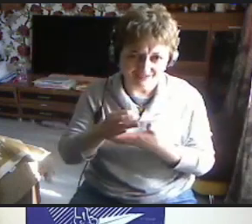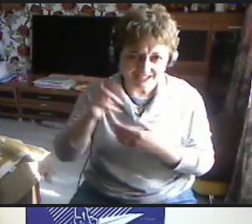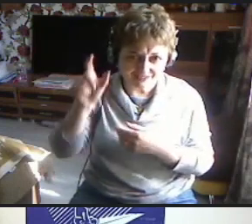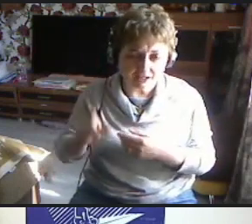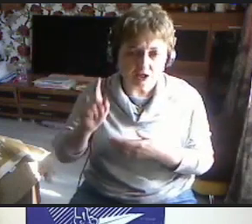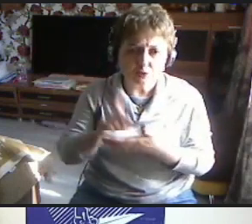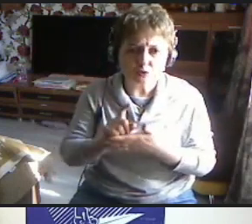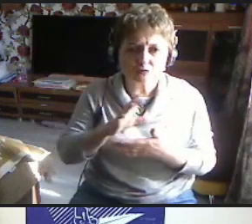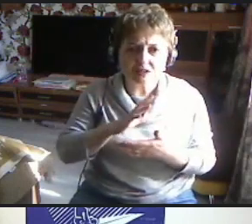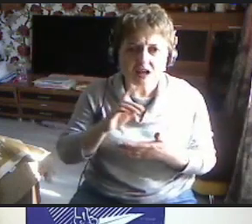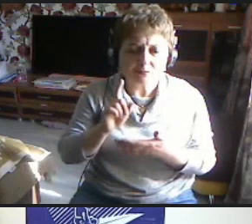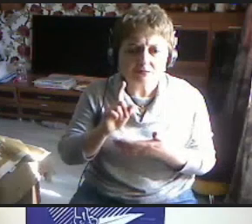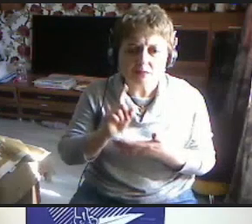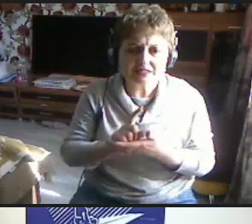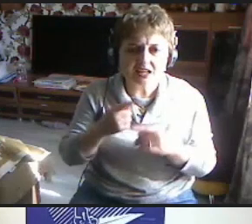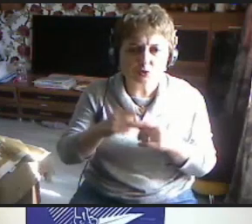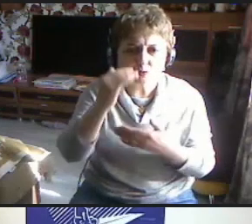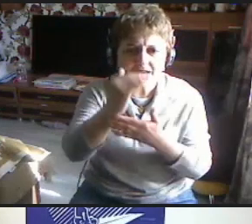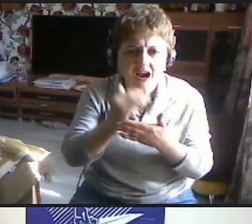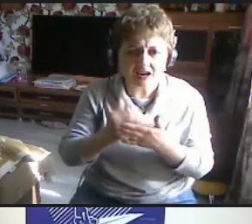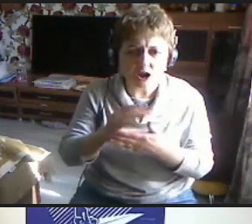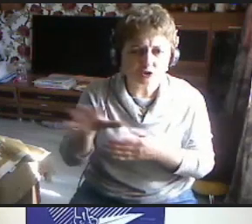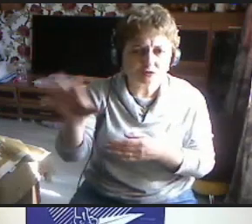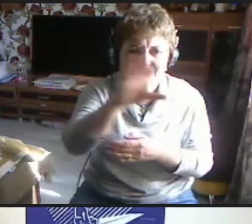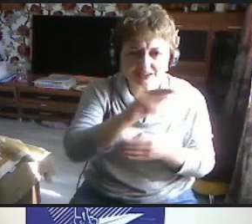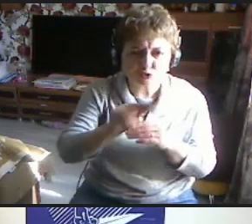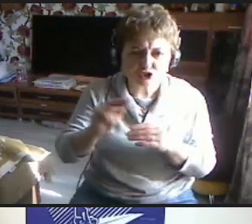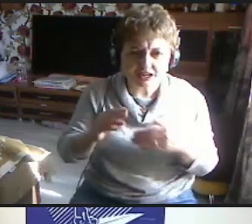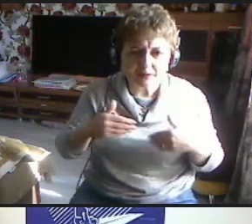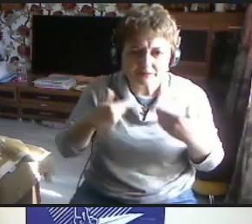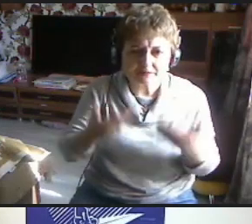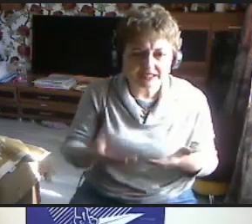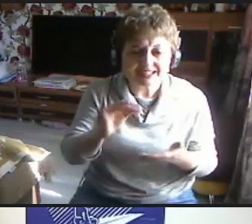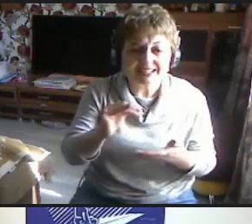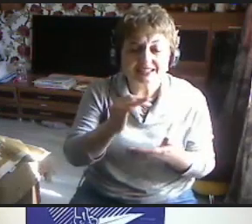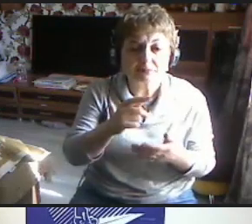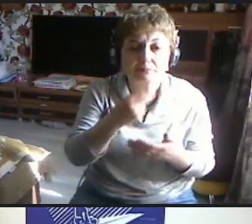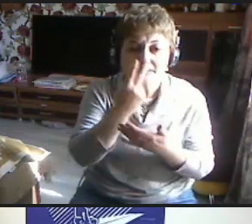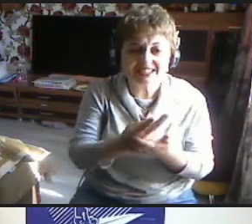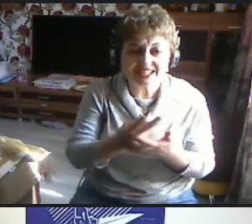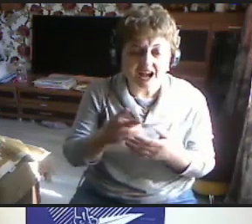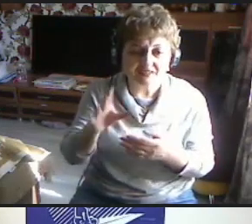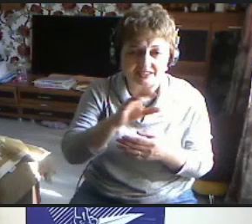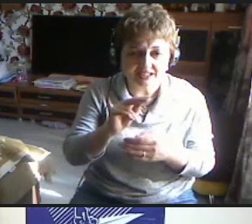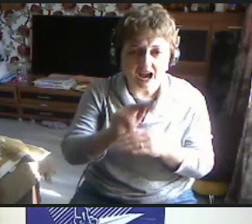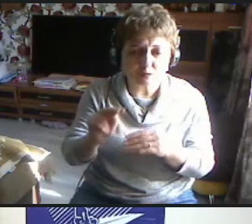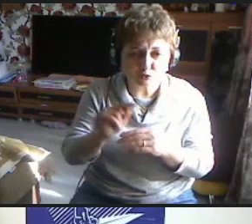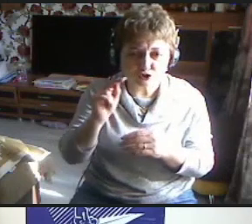эту программу представить всем учителям и представить обучающим в разной